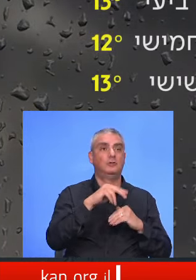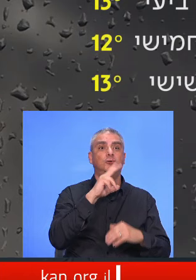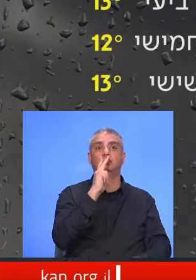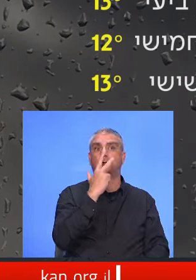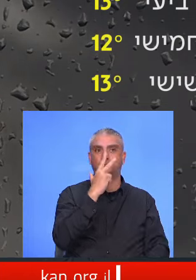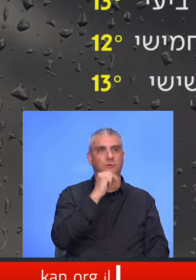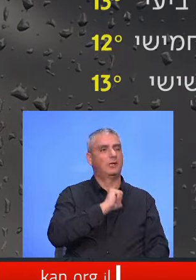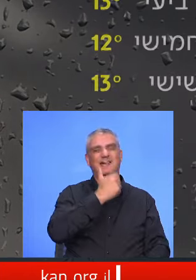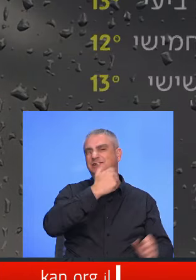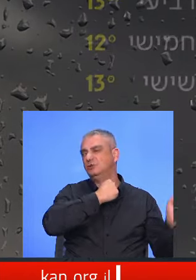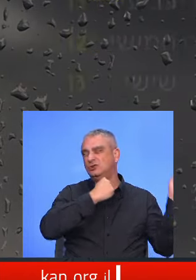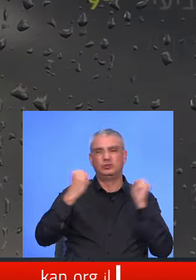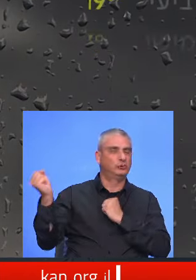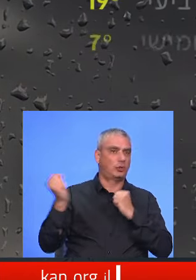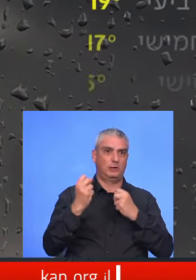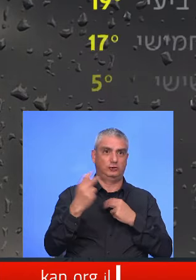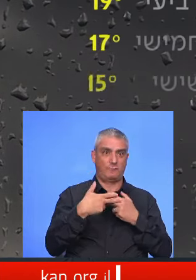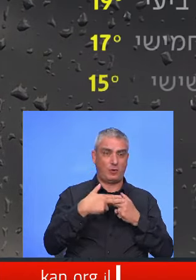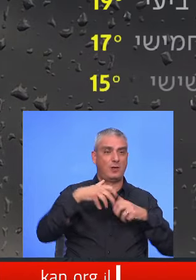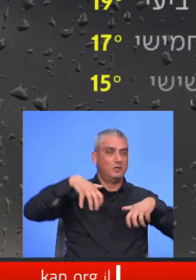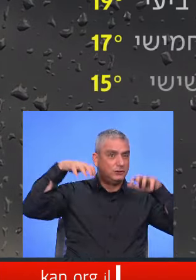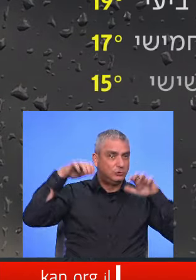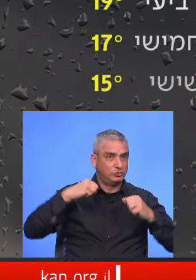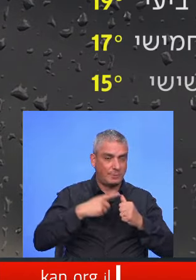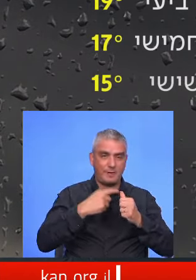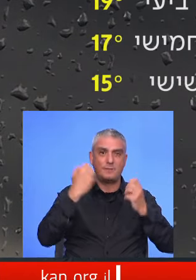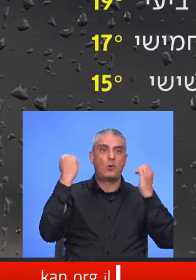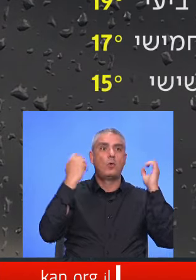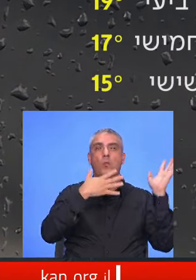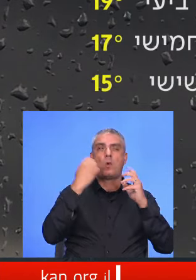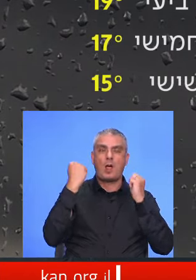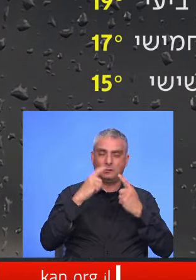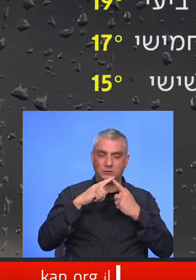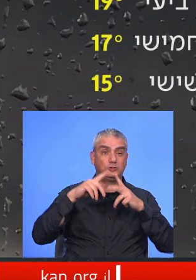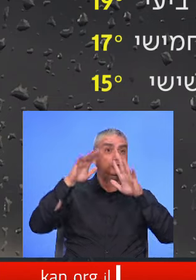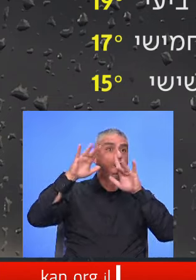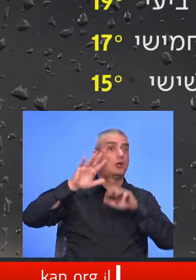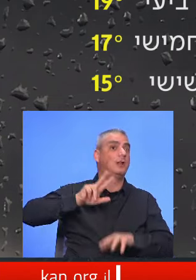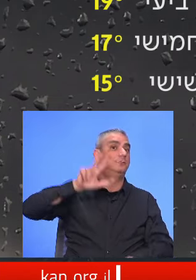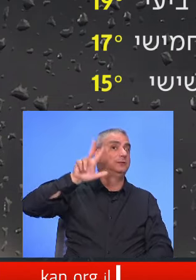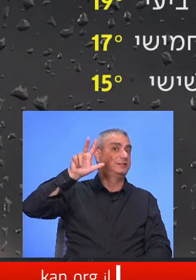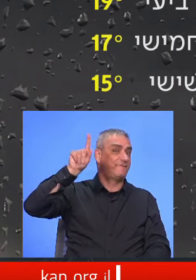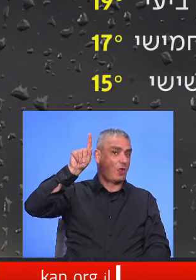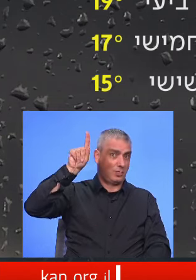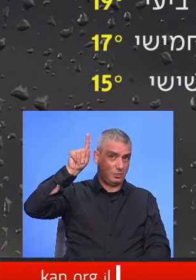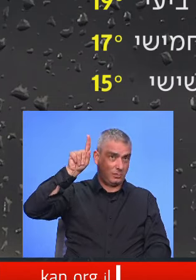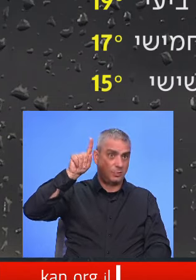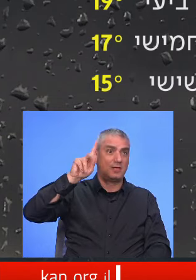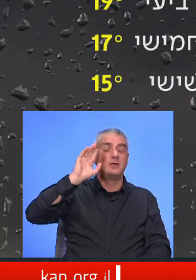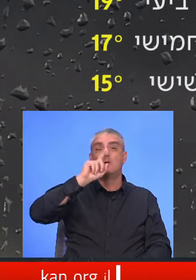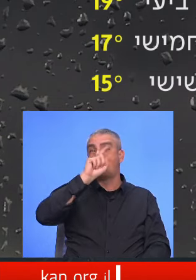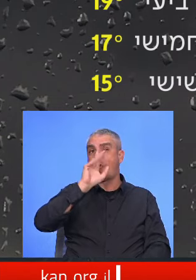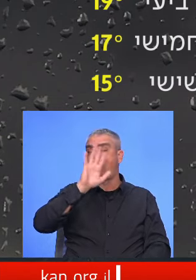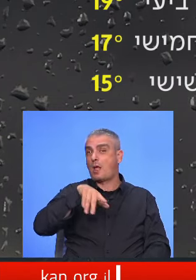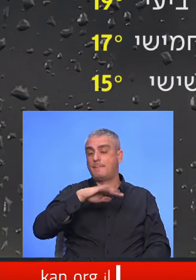זה היום הסוער ביותר בשבוע הקרוב, גם גשמים חזקים, גם רוחות חזקות, גם שלג שירד בפסקות הגבוהות של הרי הצפון, יכול לרדת